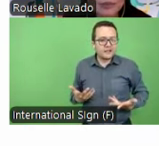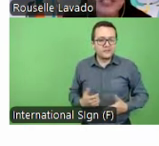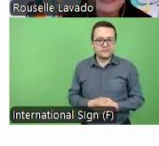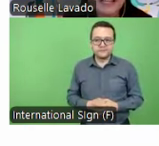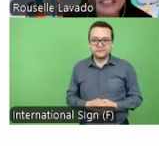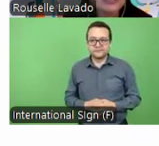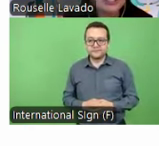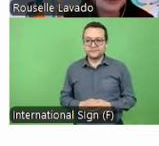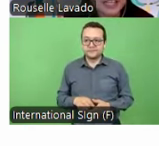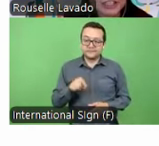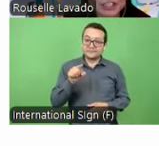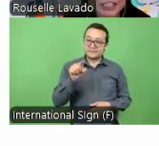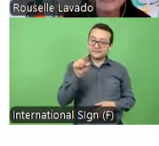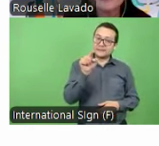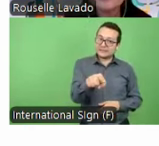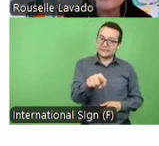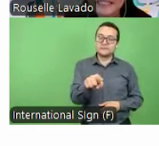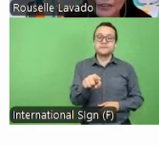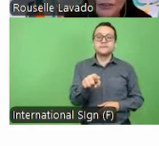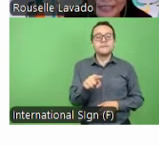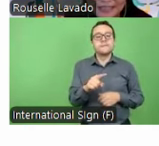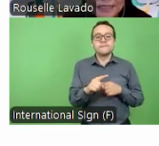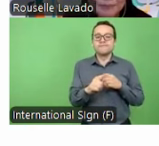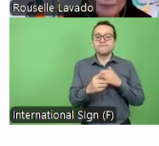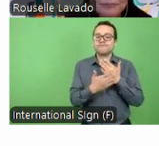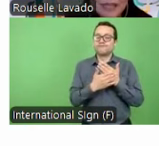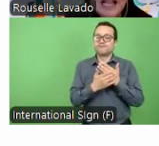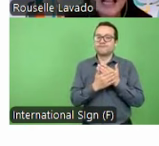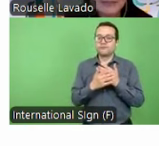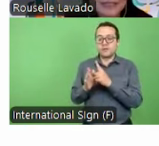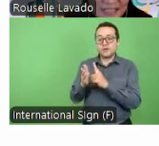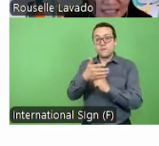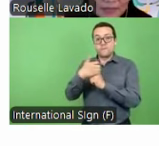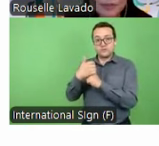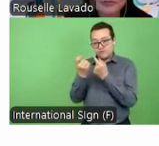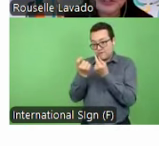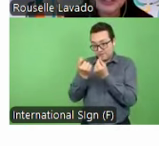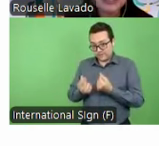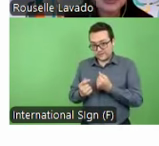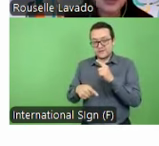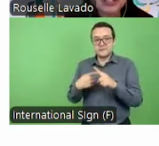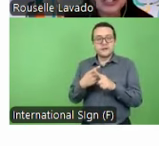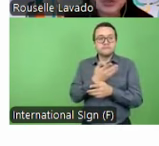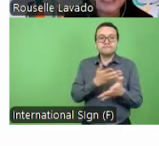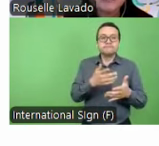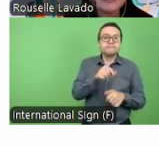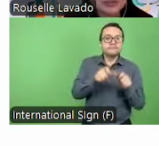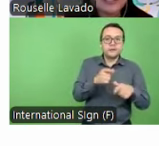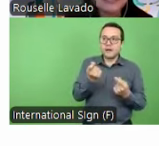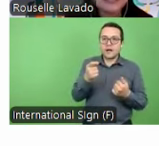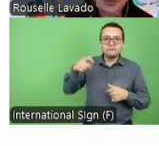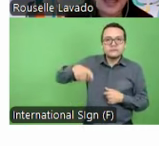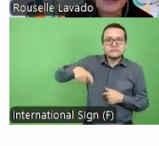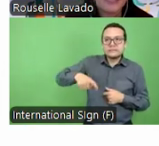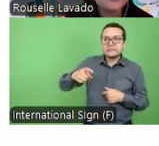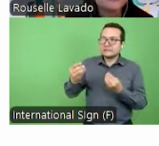mène au lien crucial entre la protection financière et les besoins de santé non satisfaits. Les besoins non